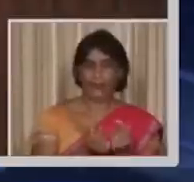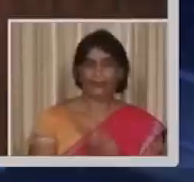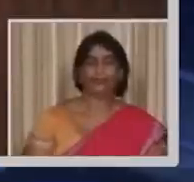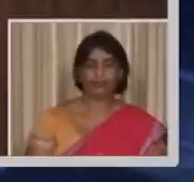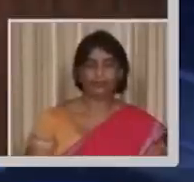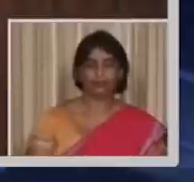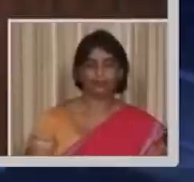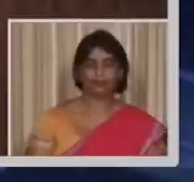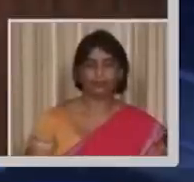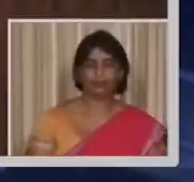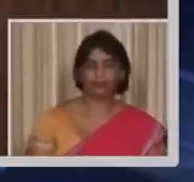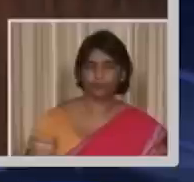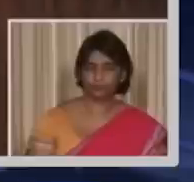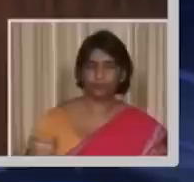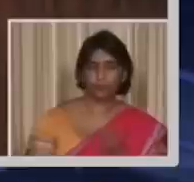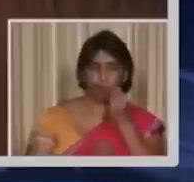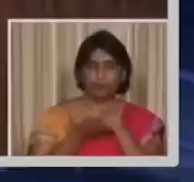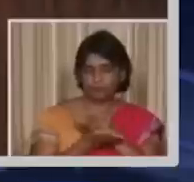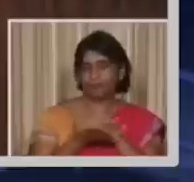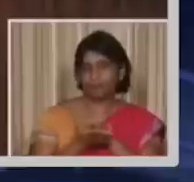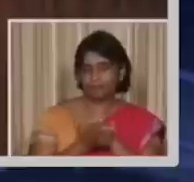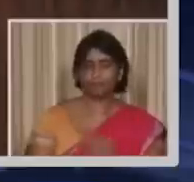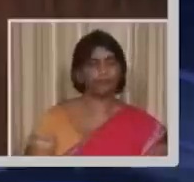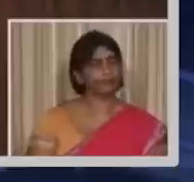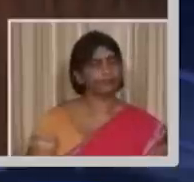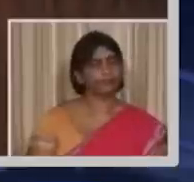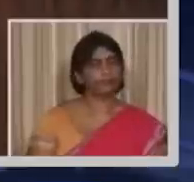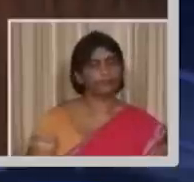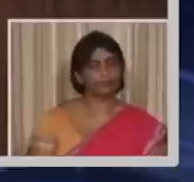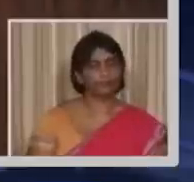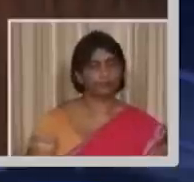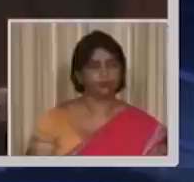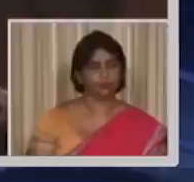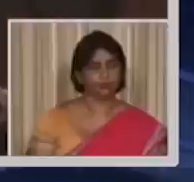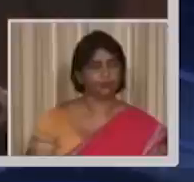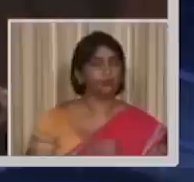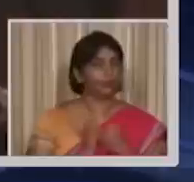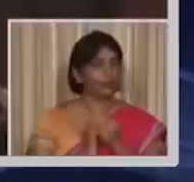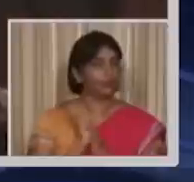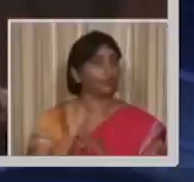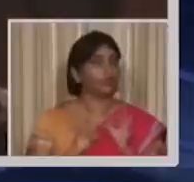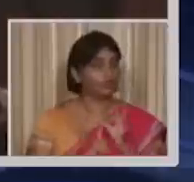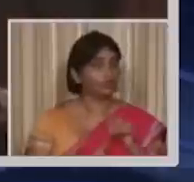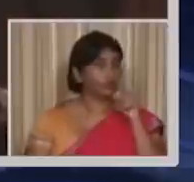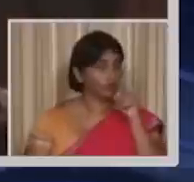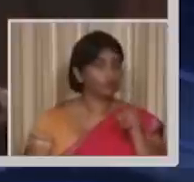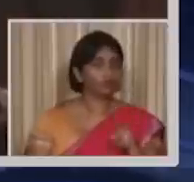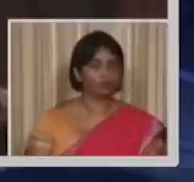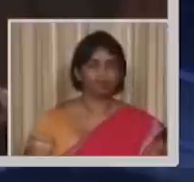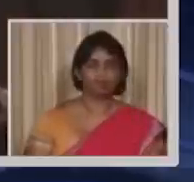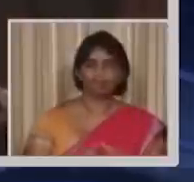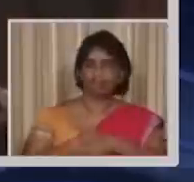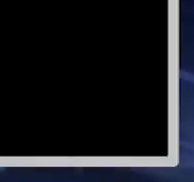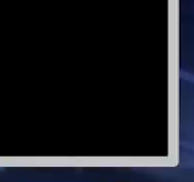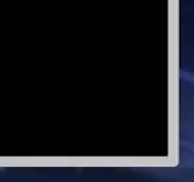Just a clarification, sir, please. One minute. கௌரவ அமைச்சர் அவர்களே, நீங்கள் ஒரு இனவாதி. நீங்கள் கடந்த காலத்திலே மட்டக்களப்புக்கு